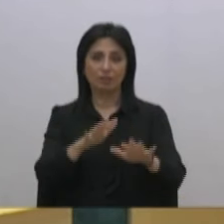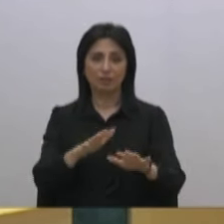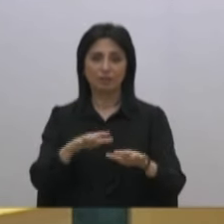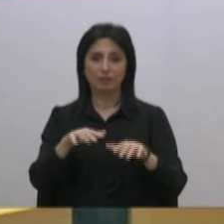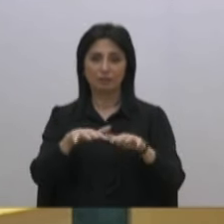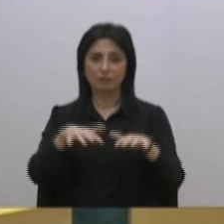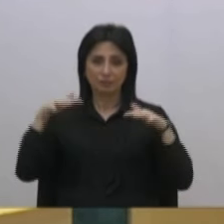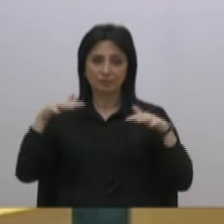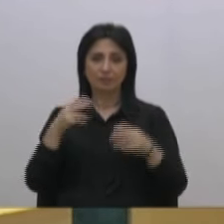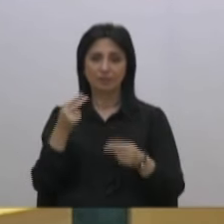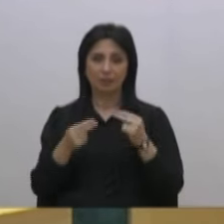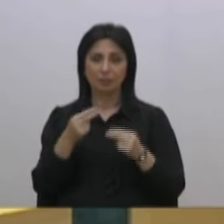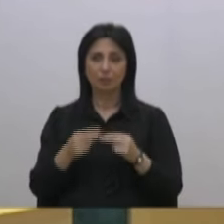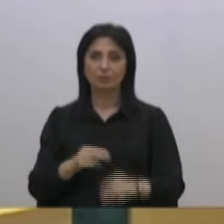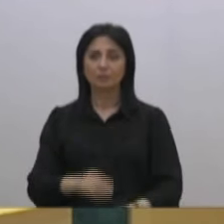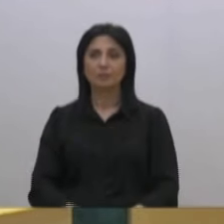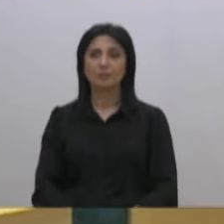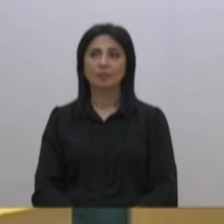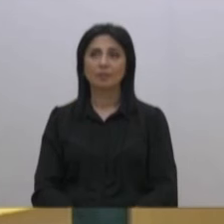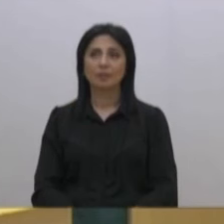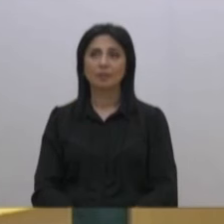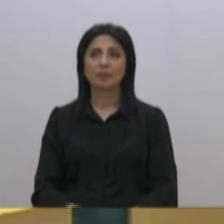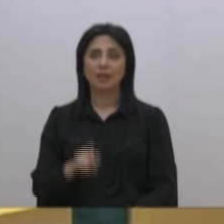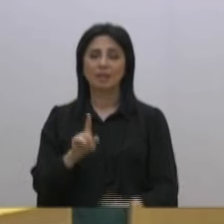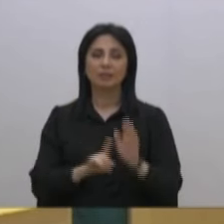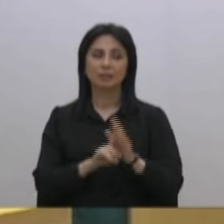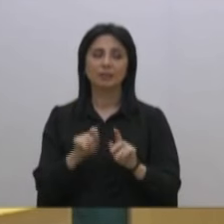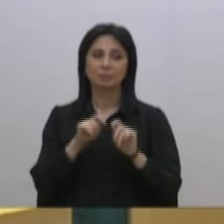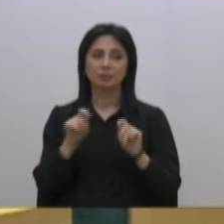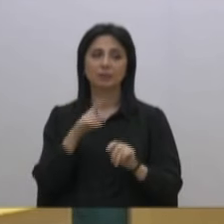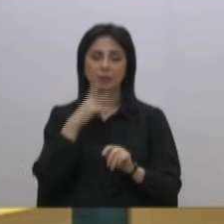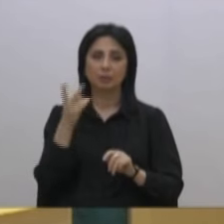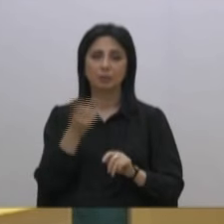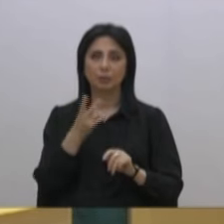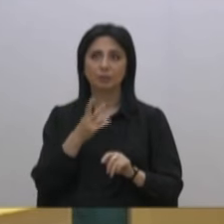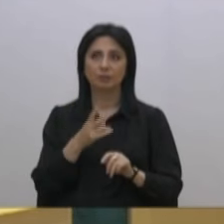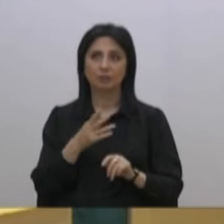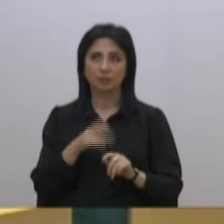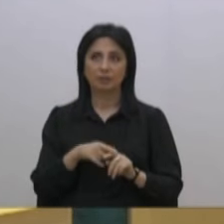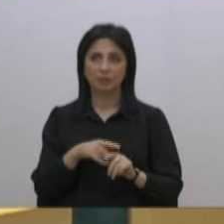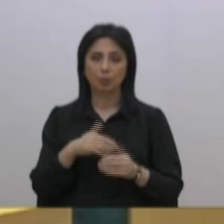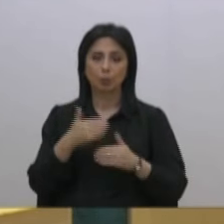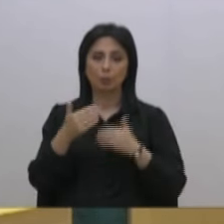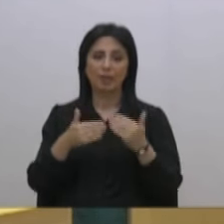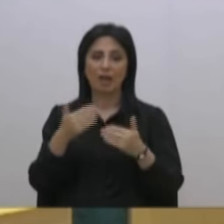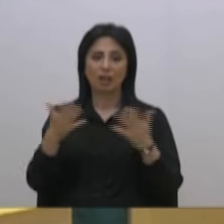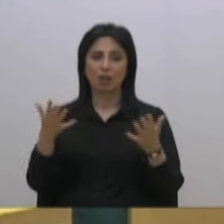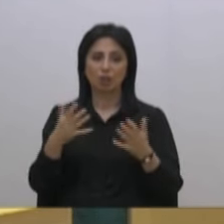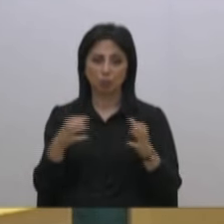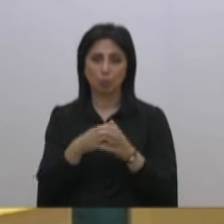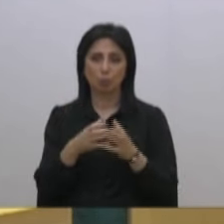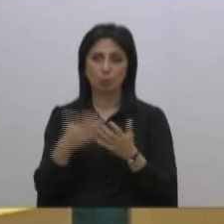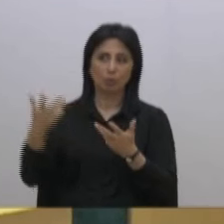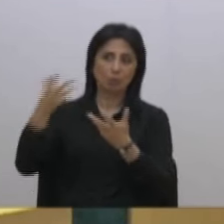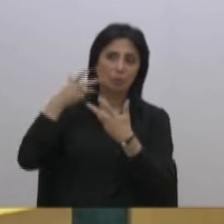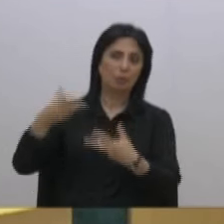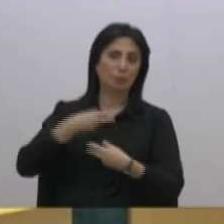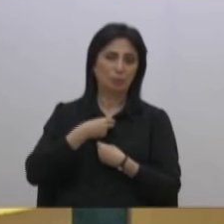დაესროს თამას. ეს ქმნის, რა თქმა უნდა, საკმაოდ მნიშვნელოვან უპირატესობას გუნდისთვის,